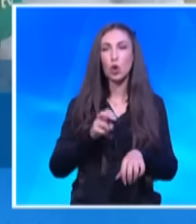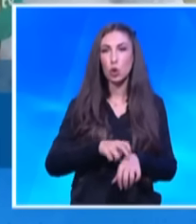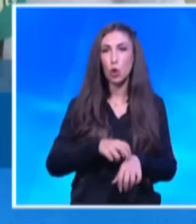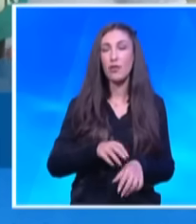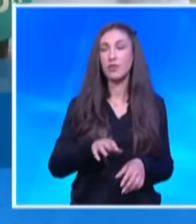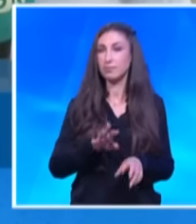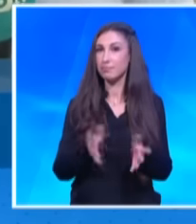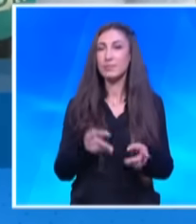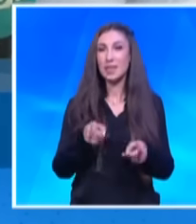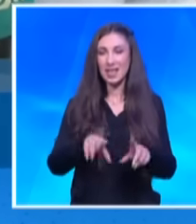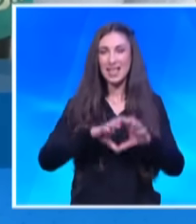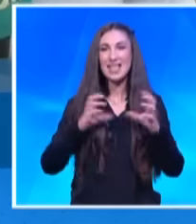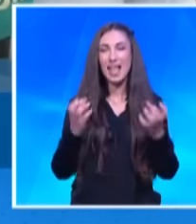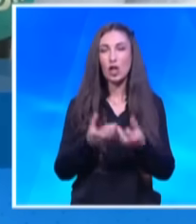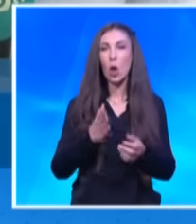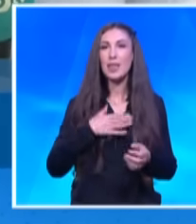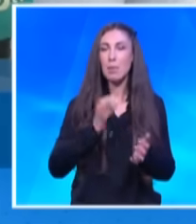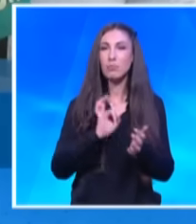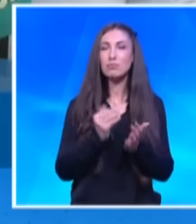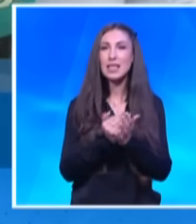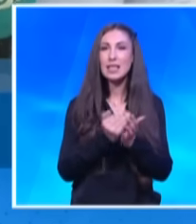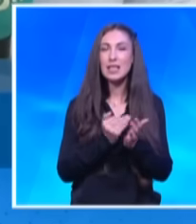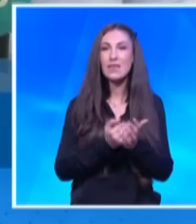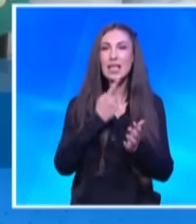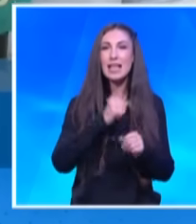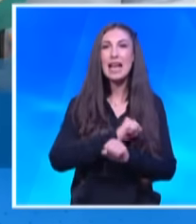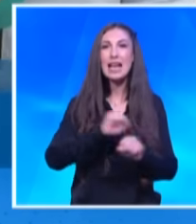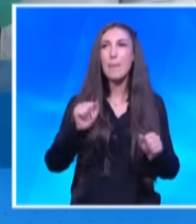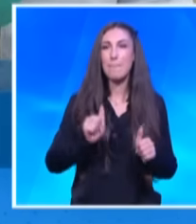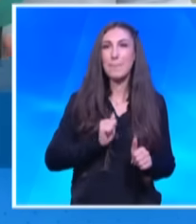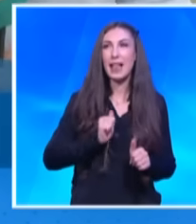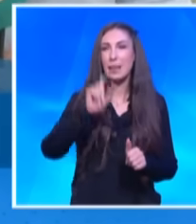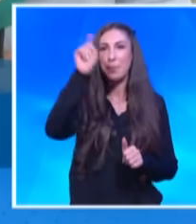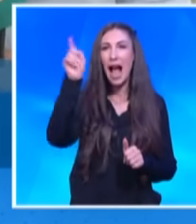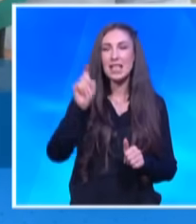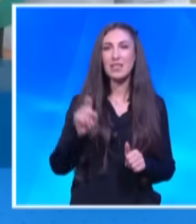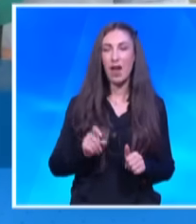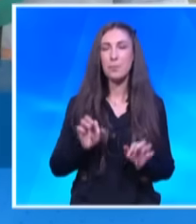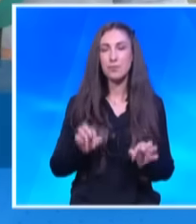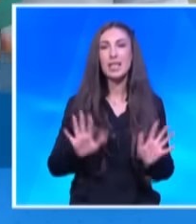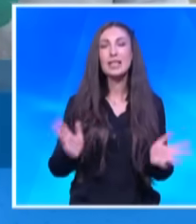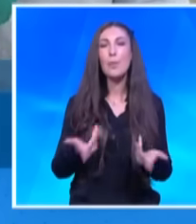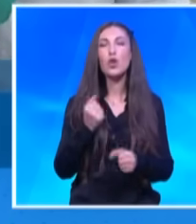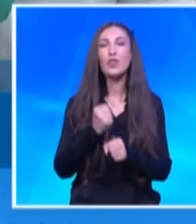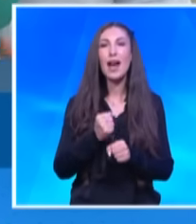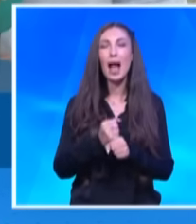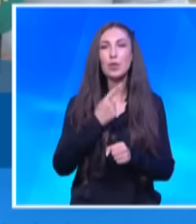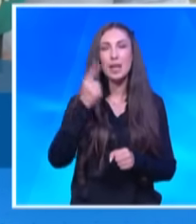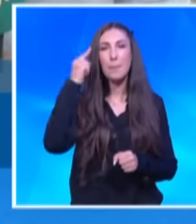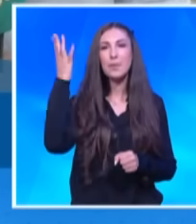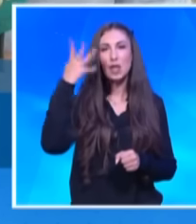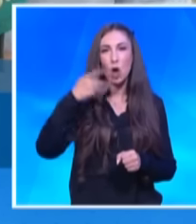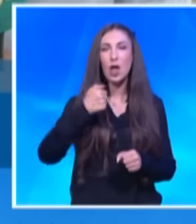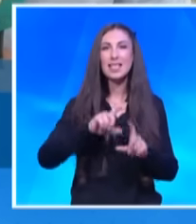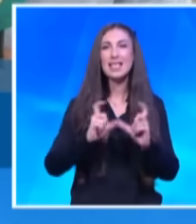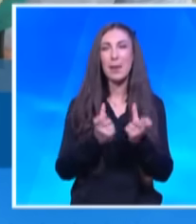дали съоръженията отговарят на изискванията за гръмоотводна защита. Междувременно започва работа и с психолози за